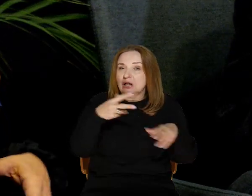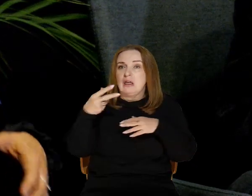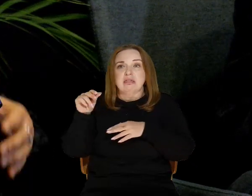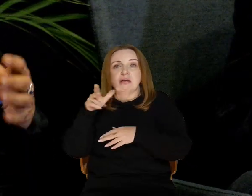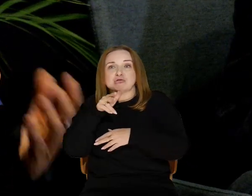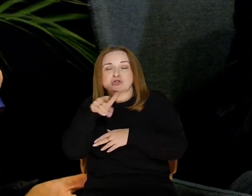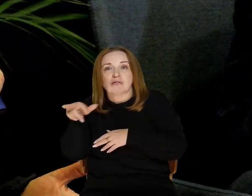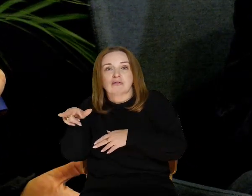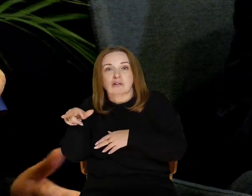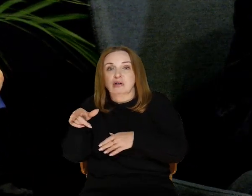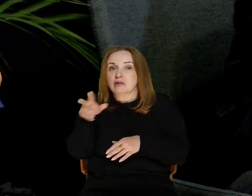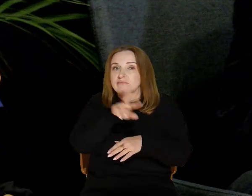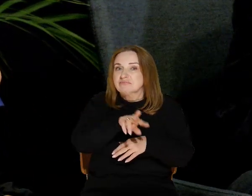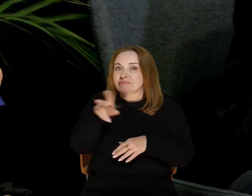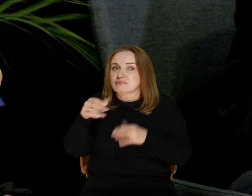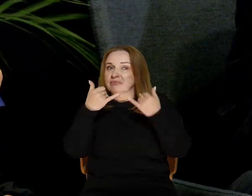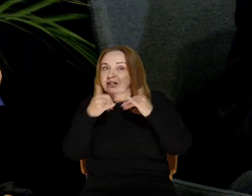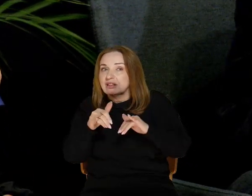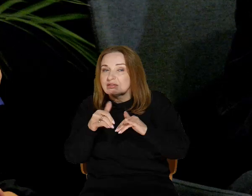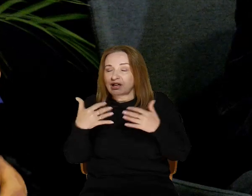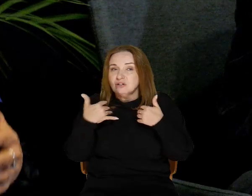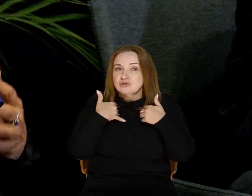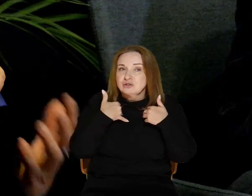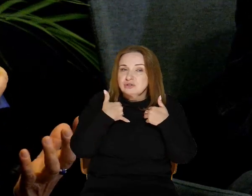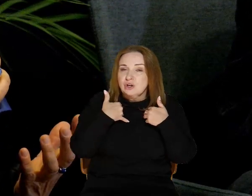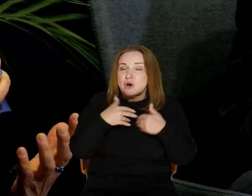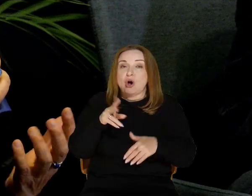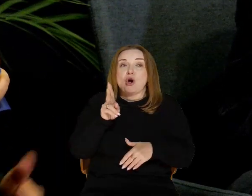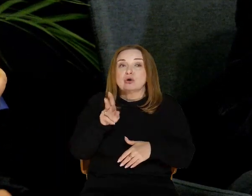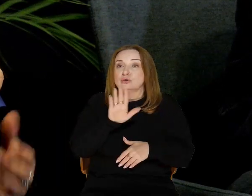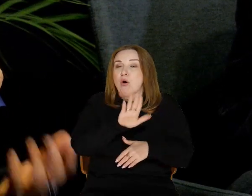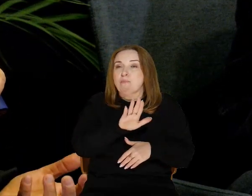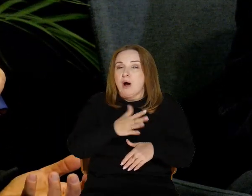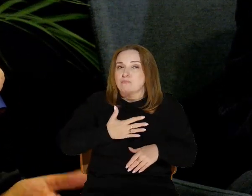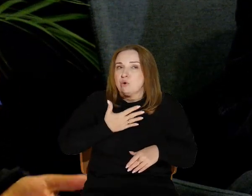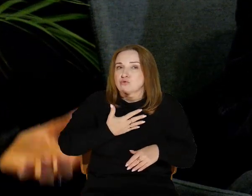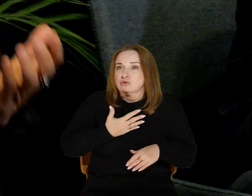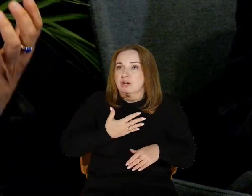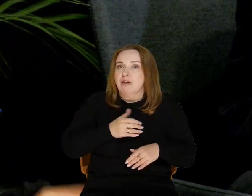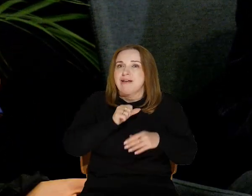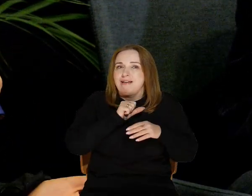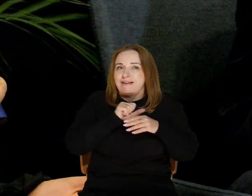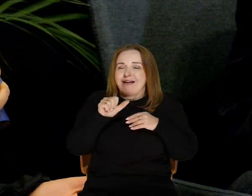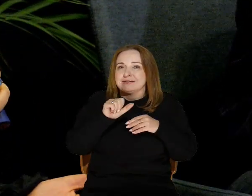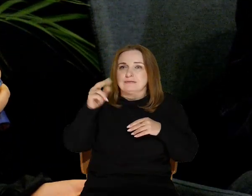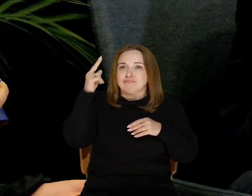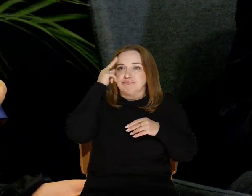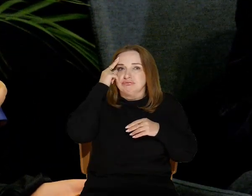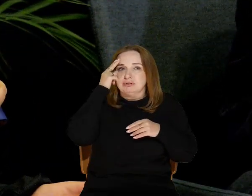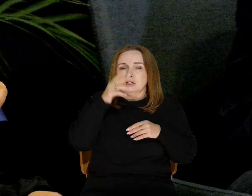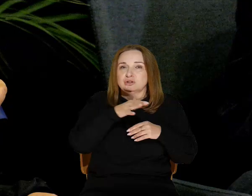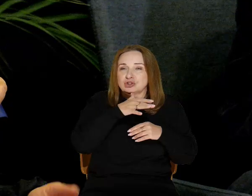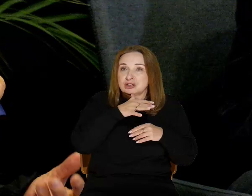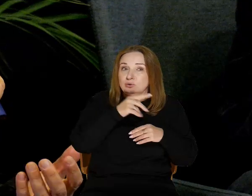Żydem, przynajmniej w takim kontekście, że ktoś miał stygmat żydowski czy nie, ponieważ jeden musiał mieszkać w